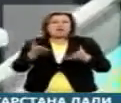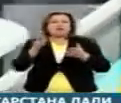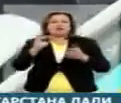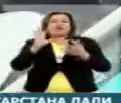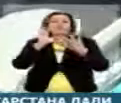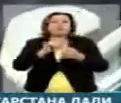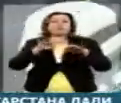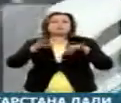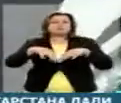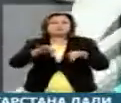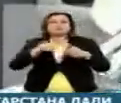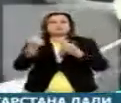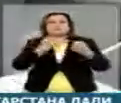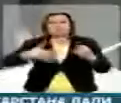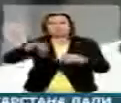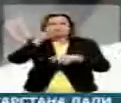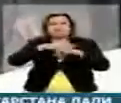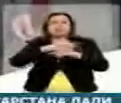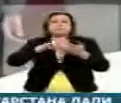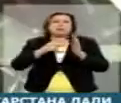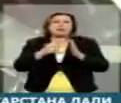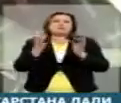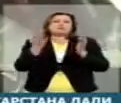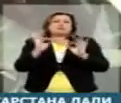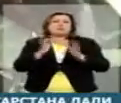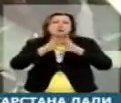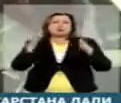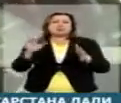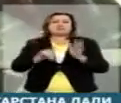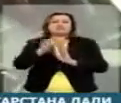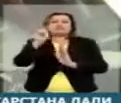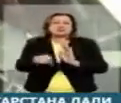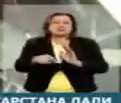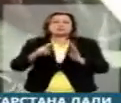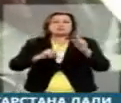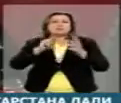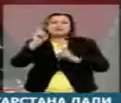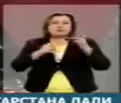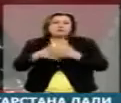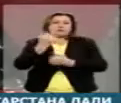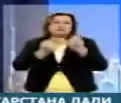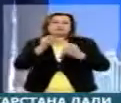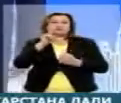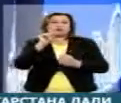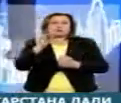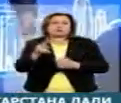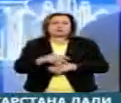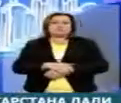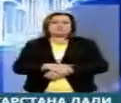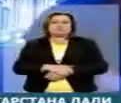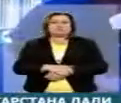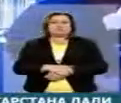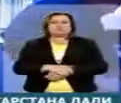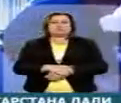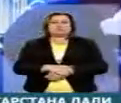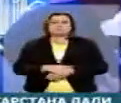автобусы, что колесят по всей стране. Планы весьма амбициозные, в их числе и старт производства новых моделей автомобиля «Джак».